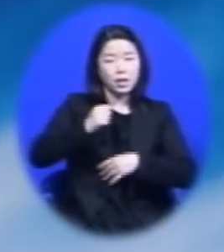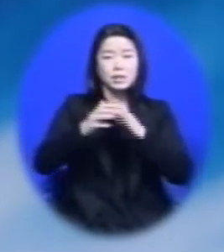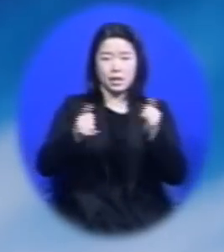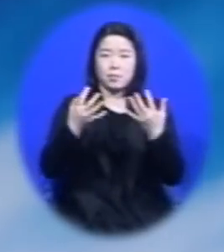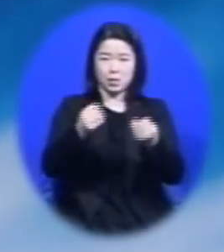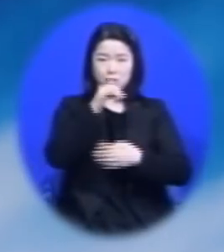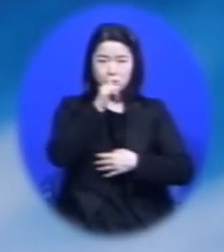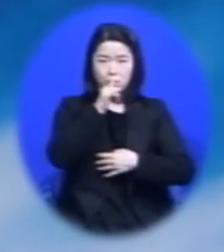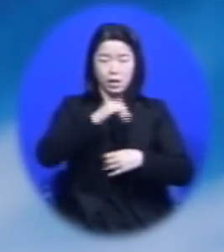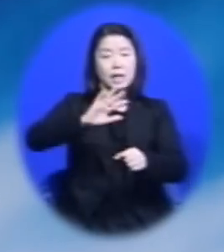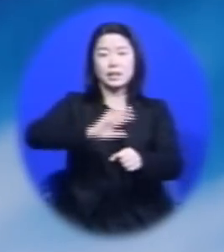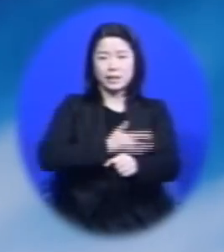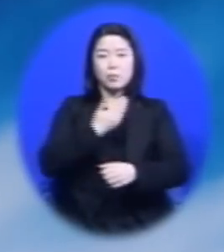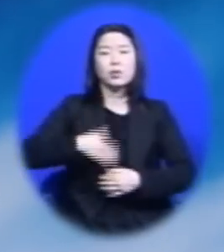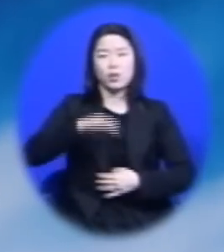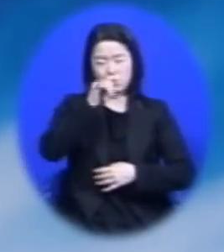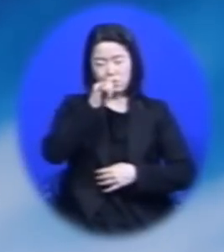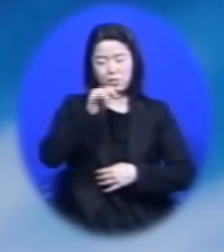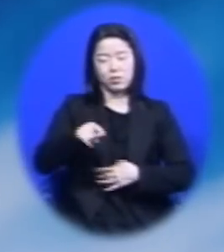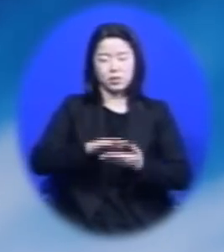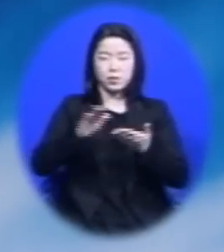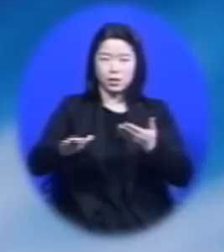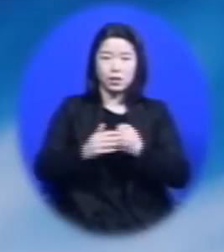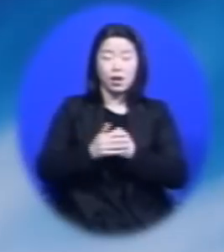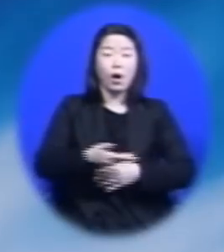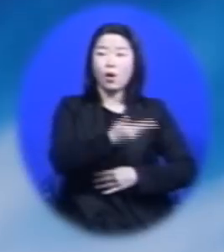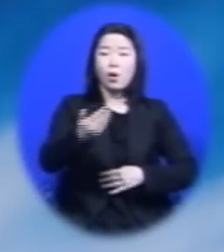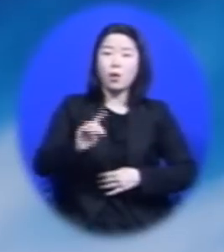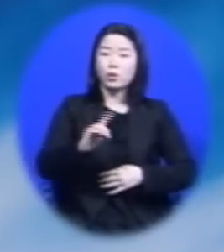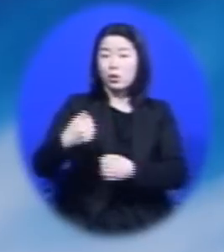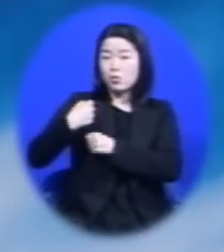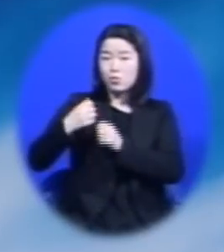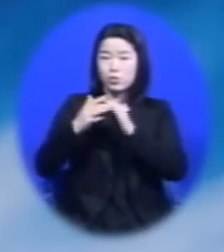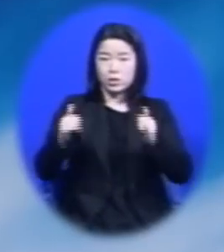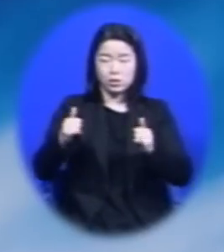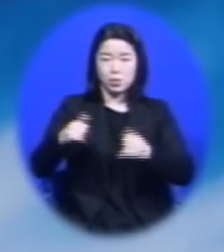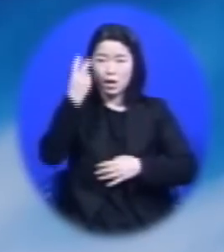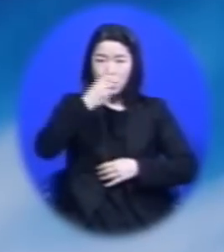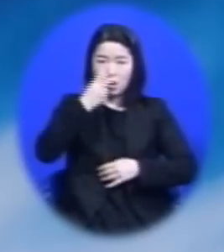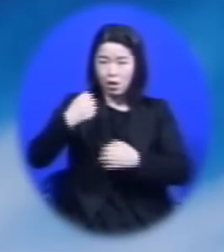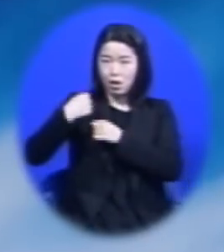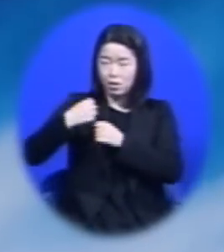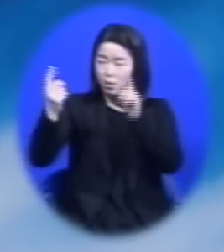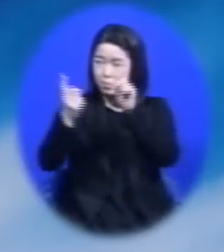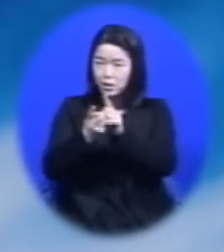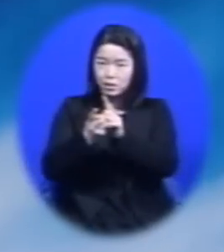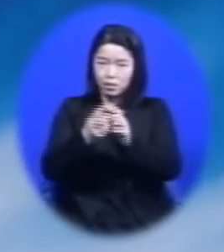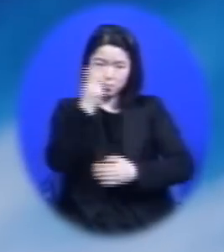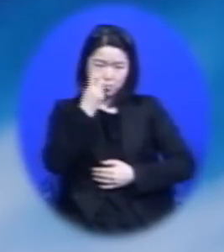생각합니다 잘못 알고 계신 거예요 분 어떤 군인이 헌병을 만나서 검문을